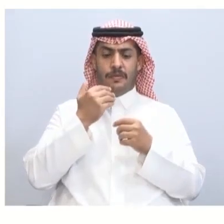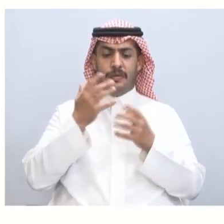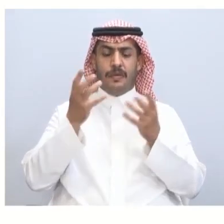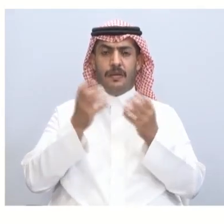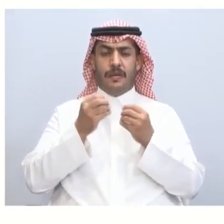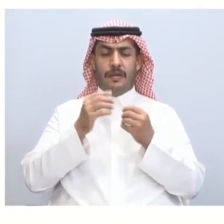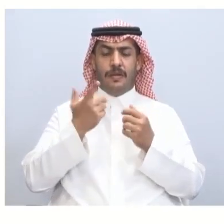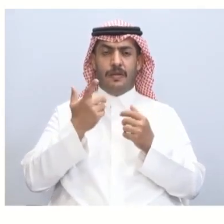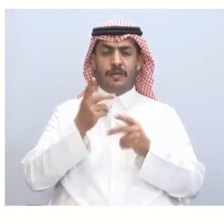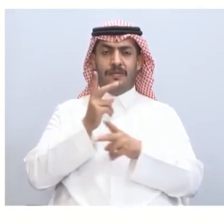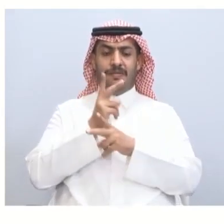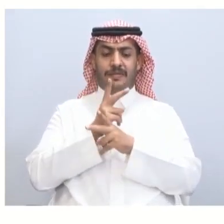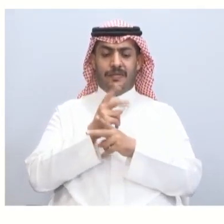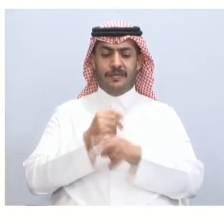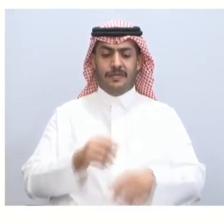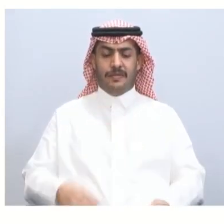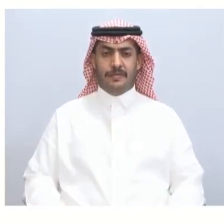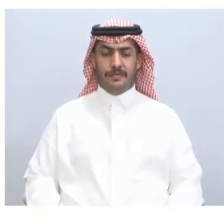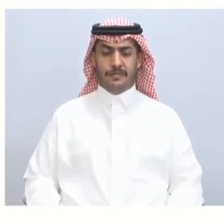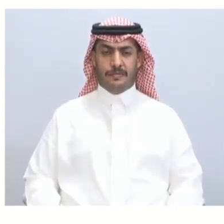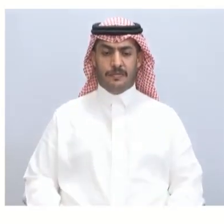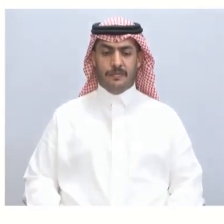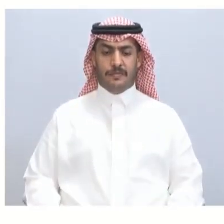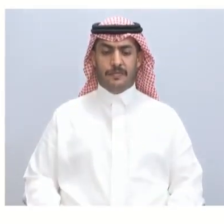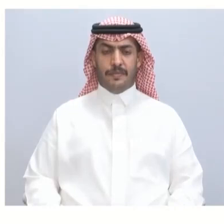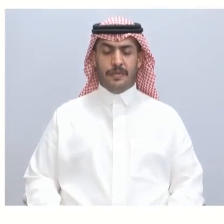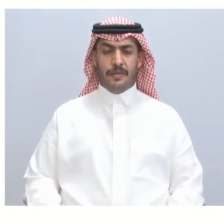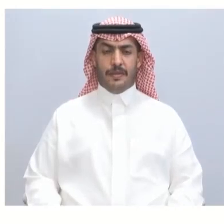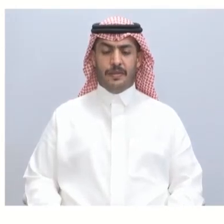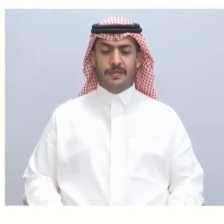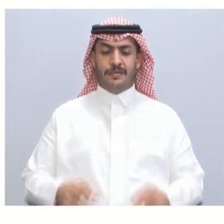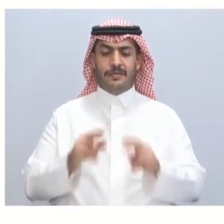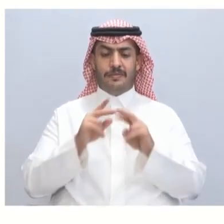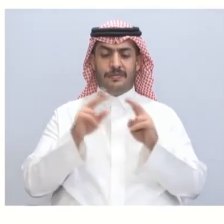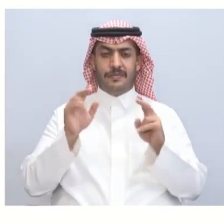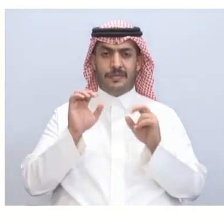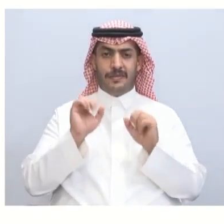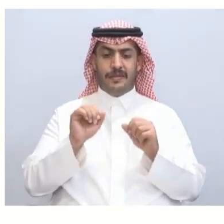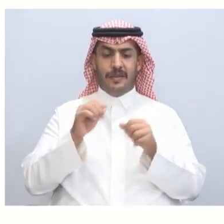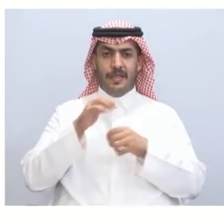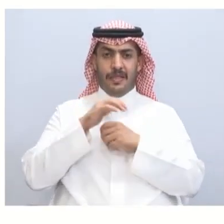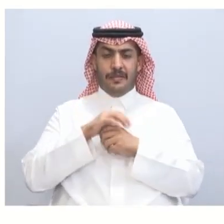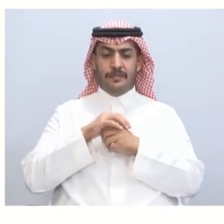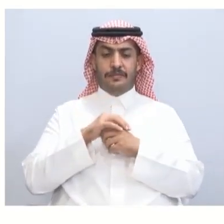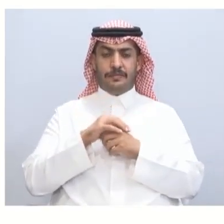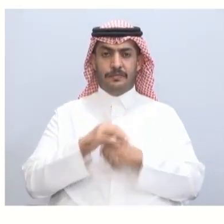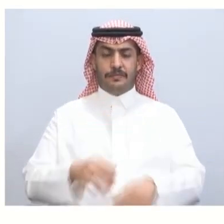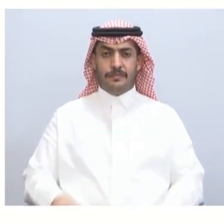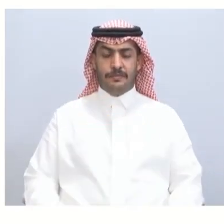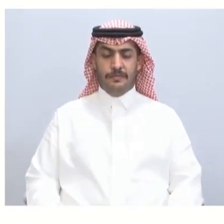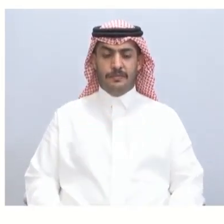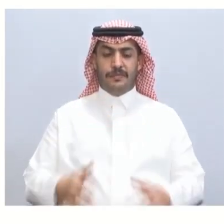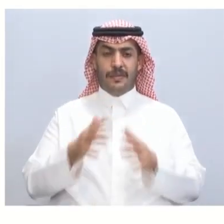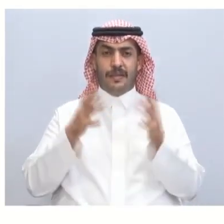قله او عدم الفراغ هنا اشكال متعدده للضغوط نعيدها